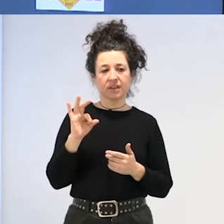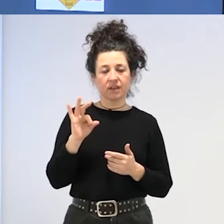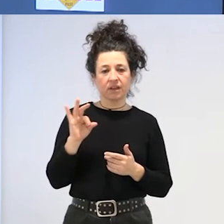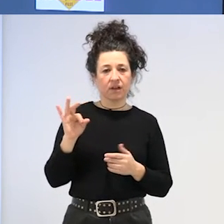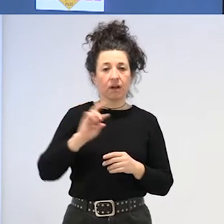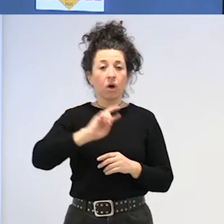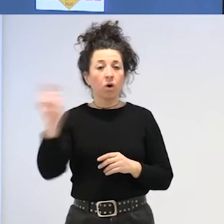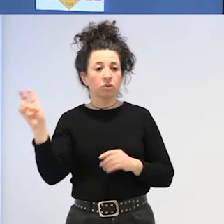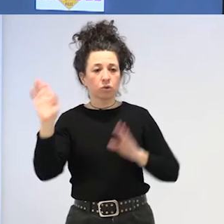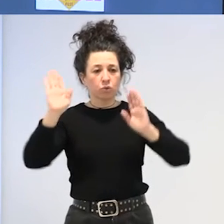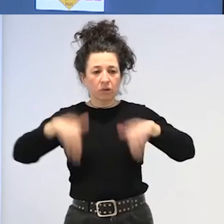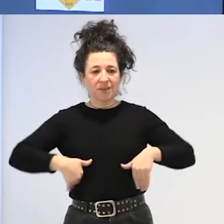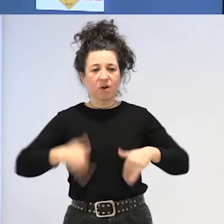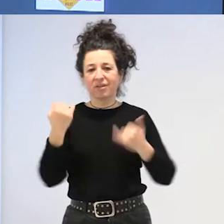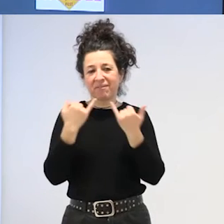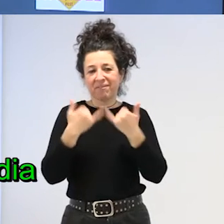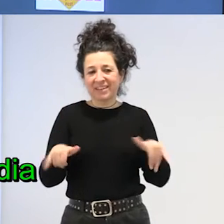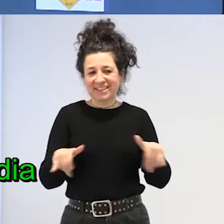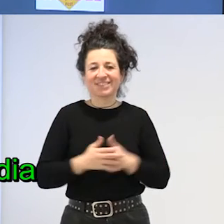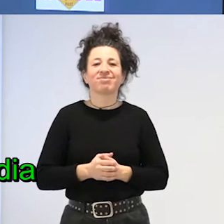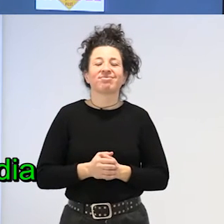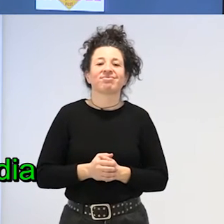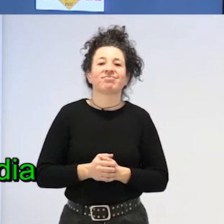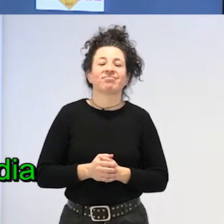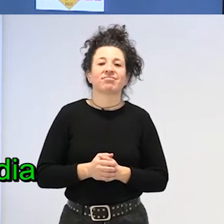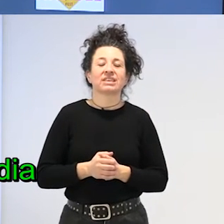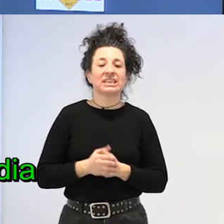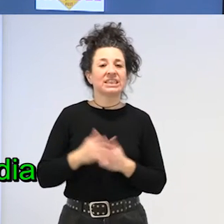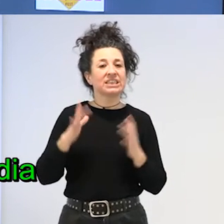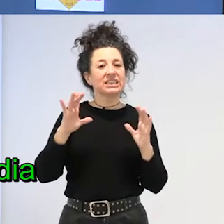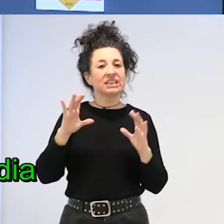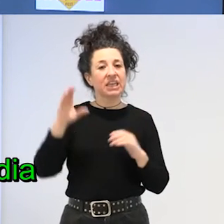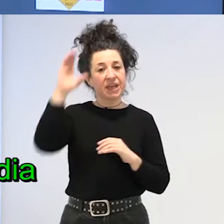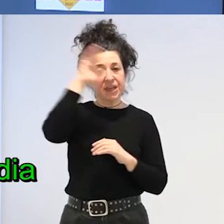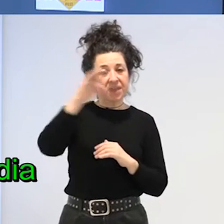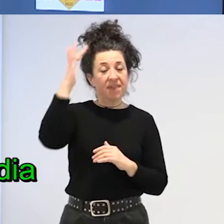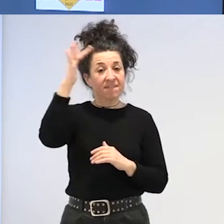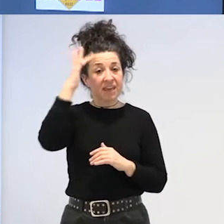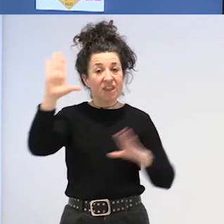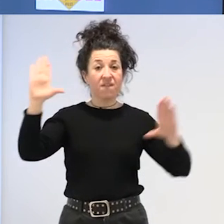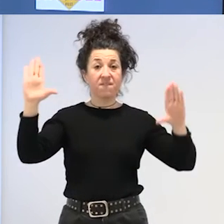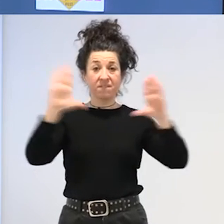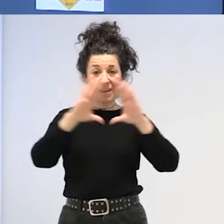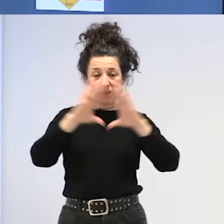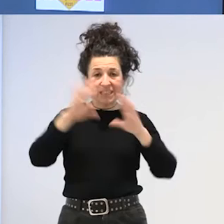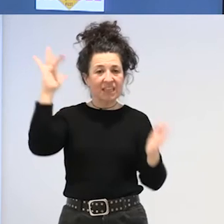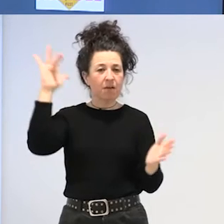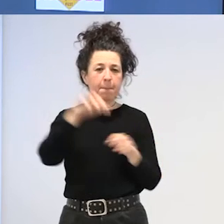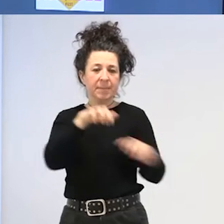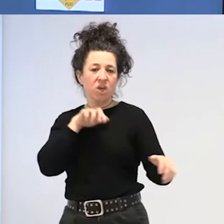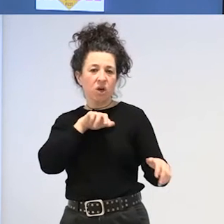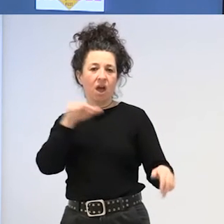2018 eta 2019 Bilbon antolatu genuen zientzia fikzio feministazko jaialdia izan zen, gazteleraz gehiena,